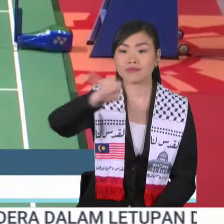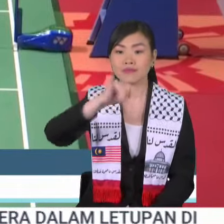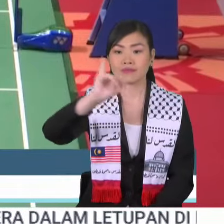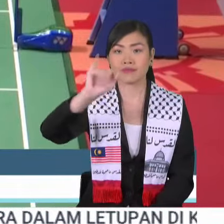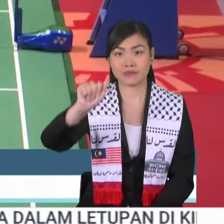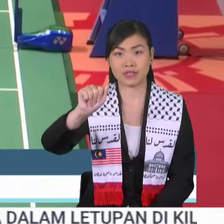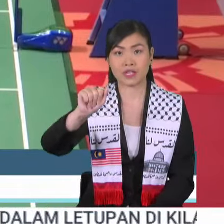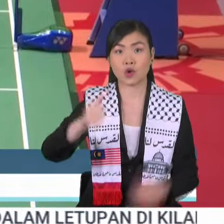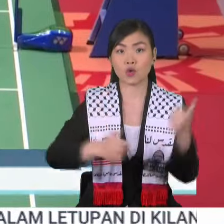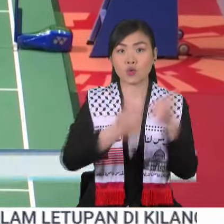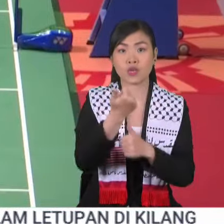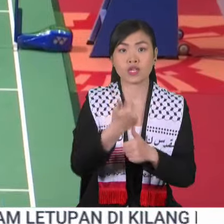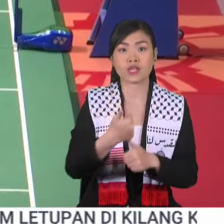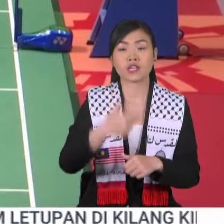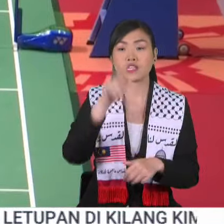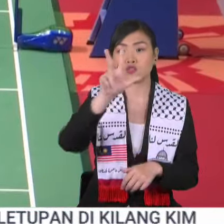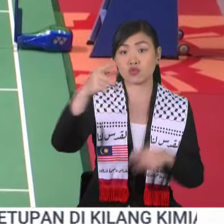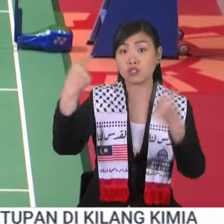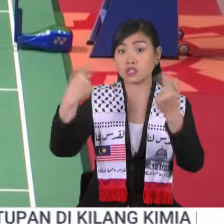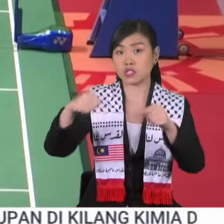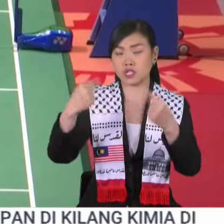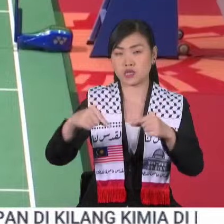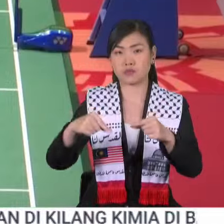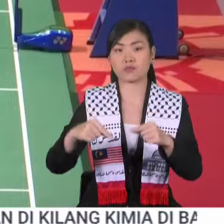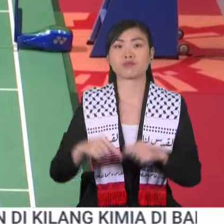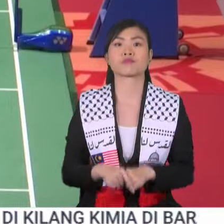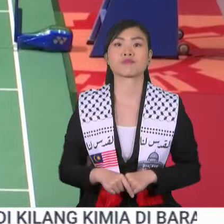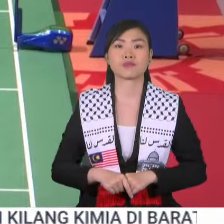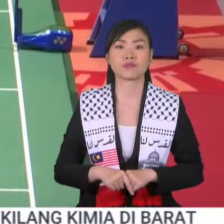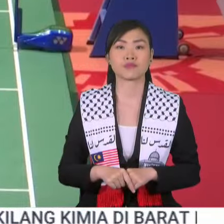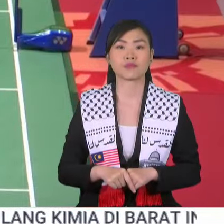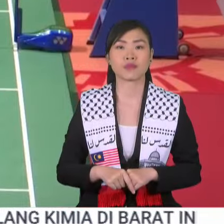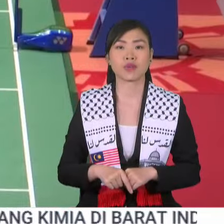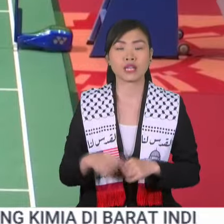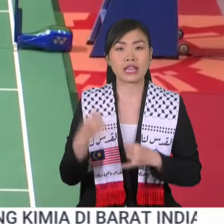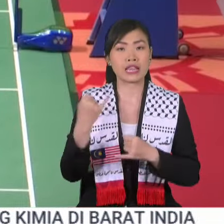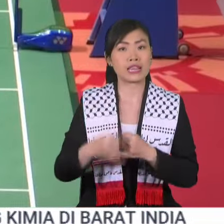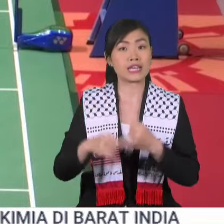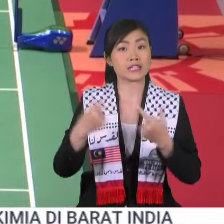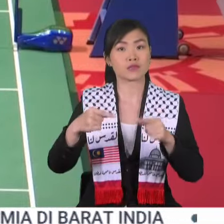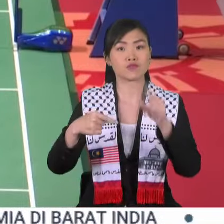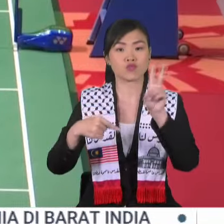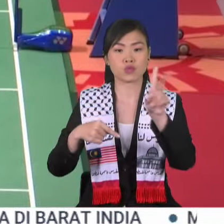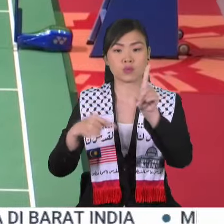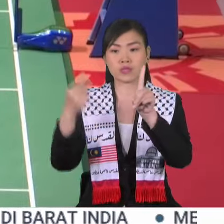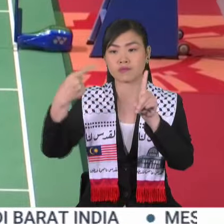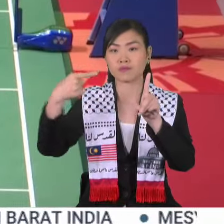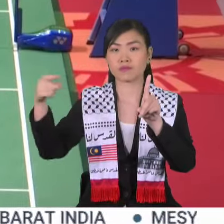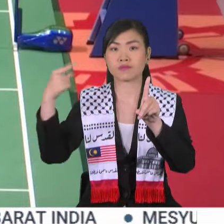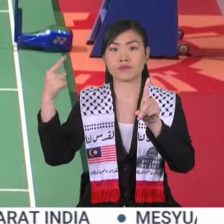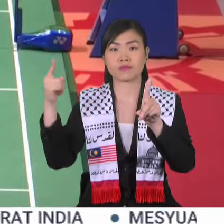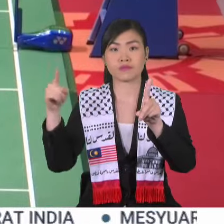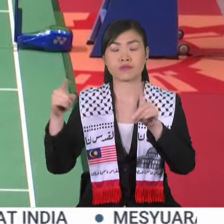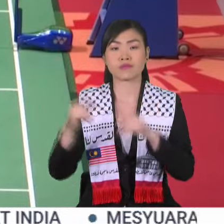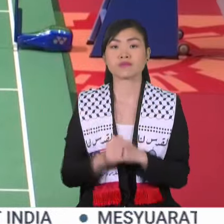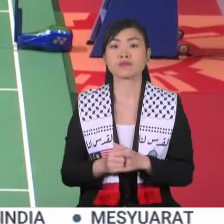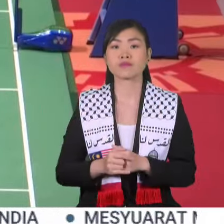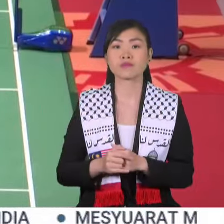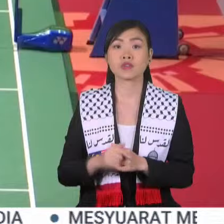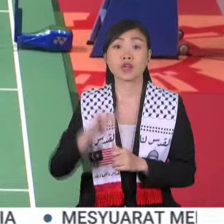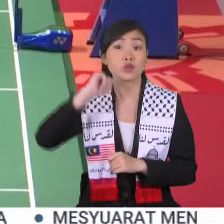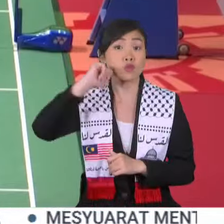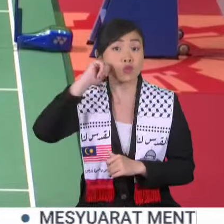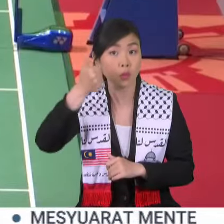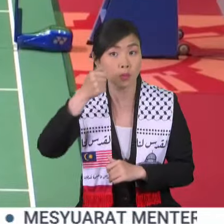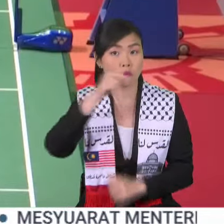dengan keputusan 21-15, 19-21, 21-11. Pada aksi separuh akhir